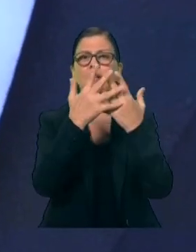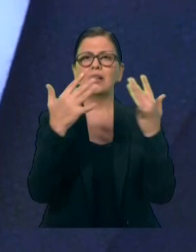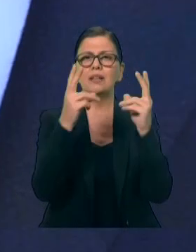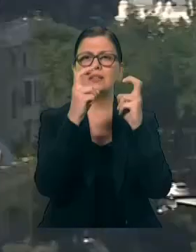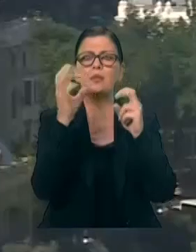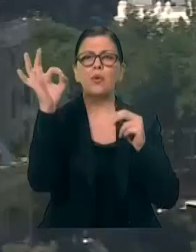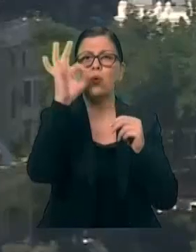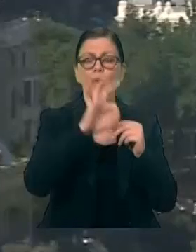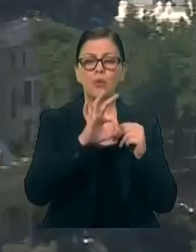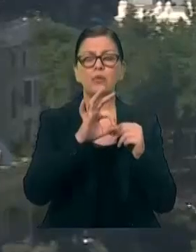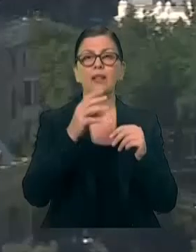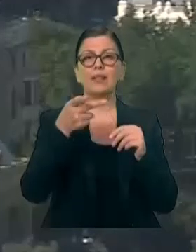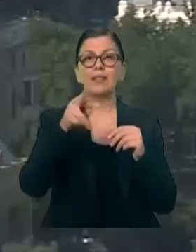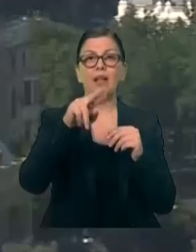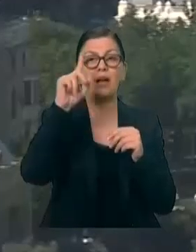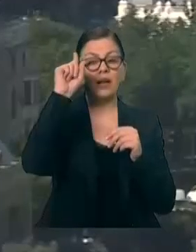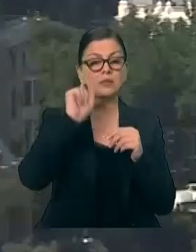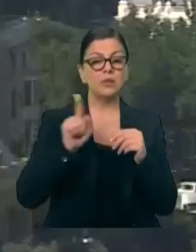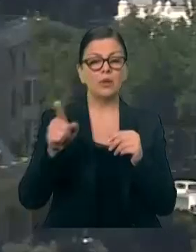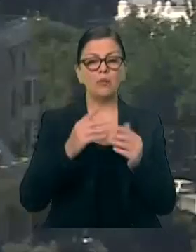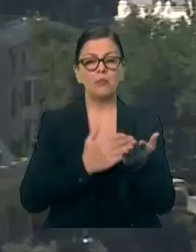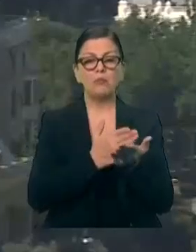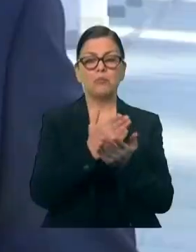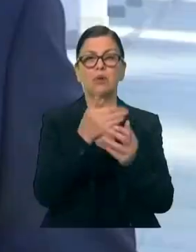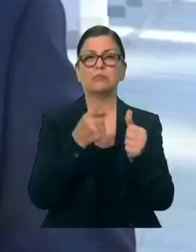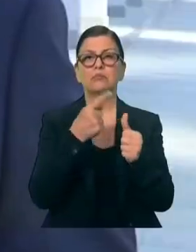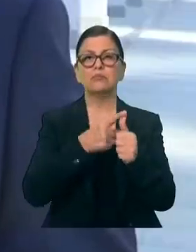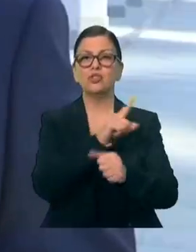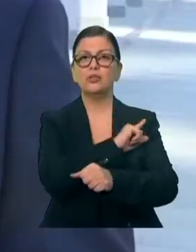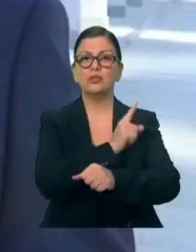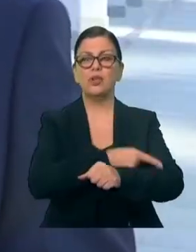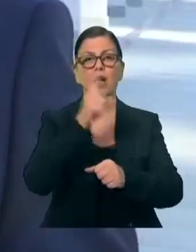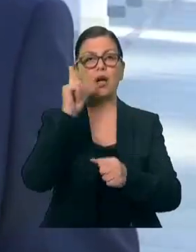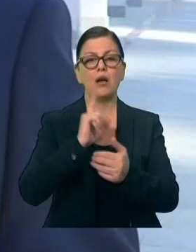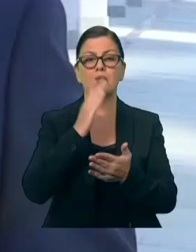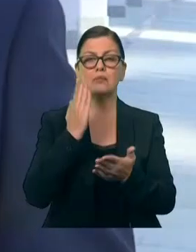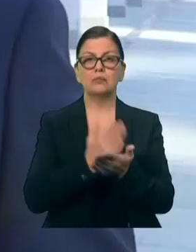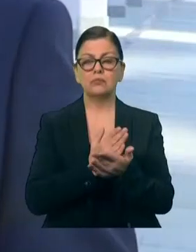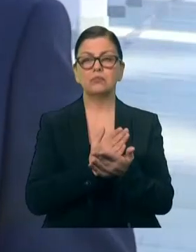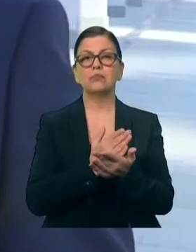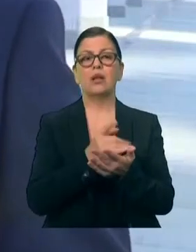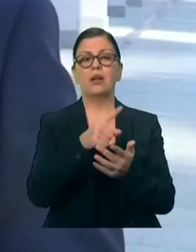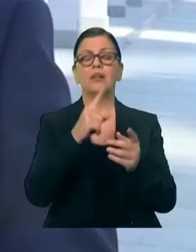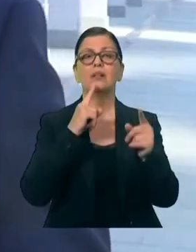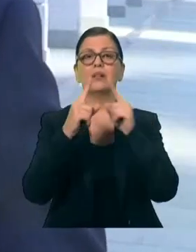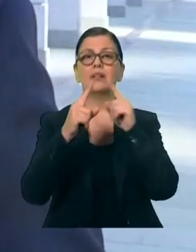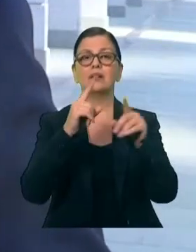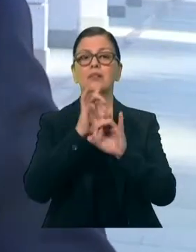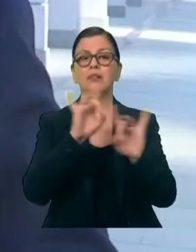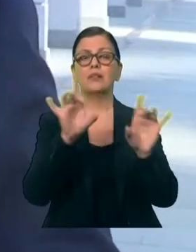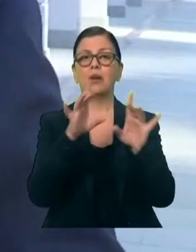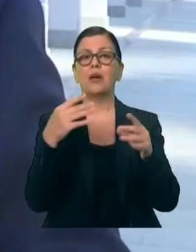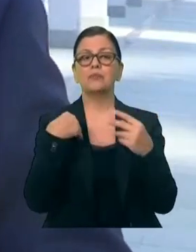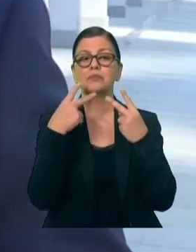müzakirə edilməsi Azərbaycanın siyasi gücünün nümunəsidir. Sonradan keçirilən mətbuat konferansında biz bir daha şahidi olduq